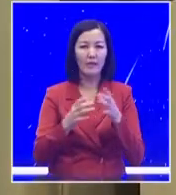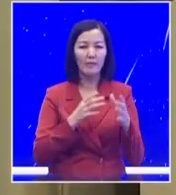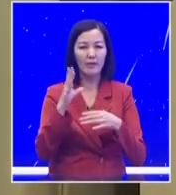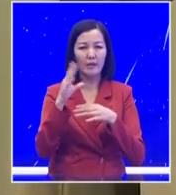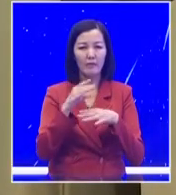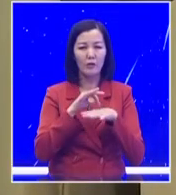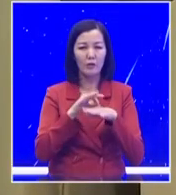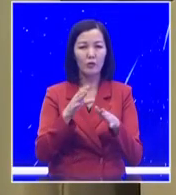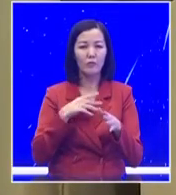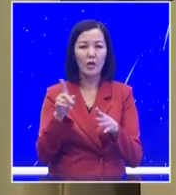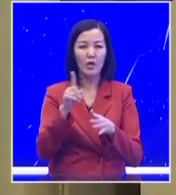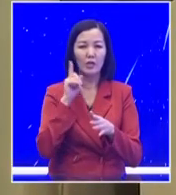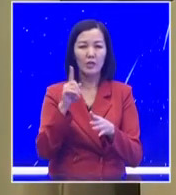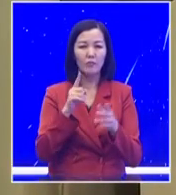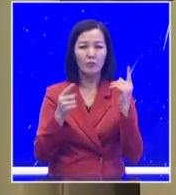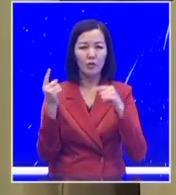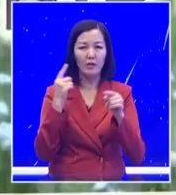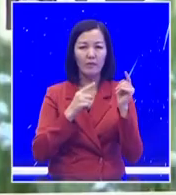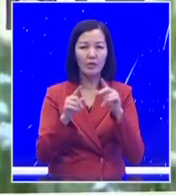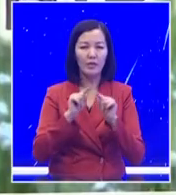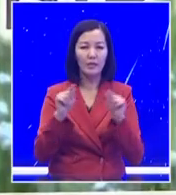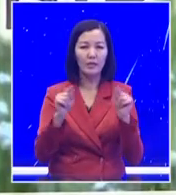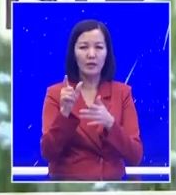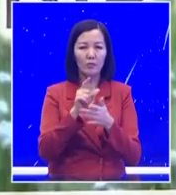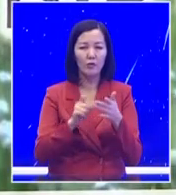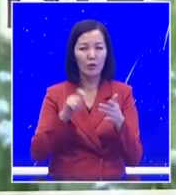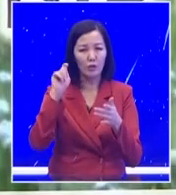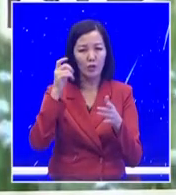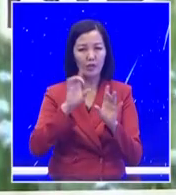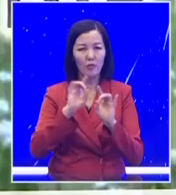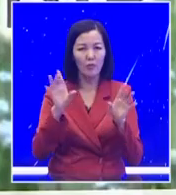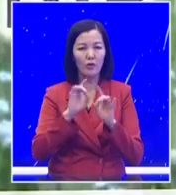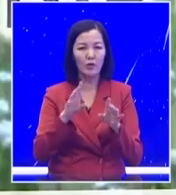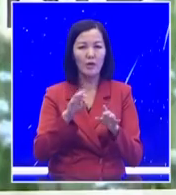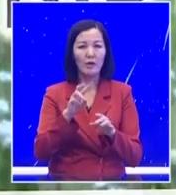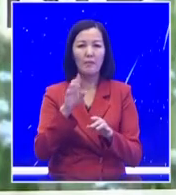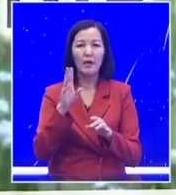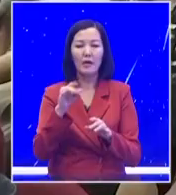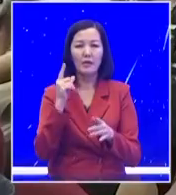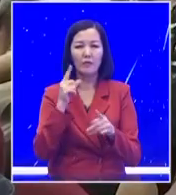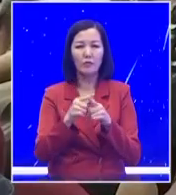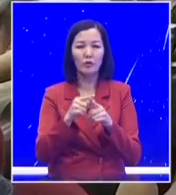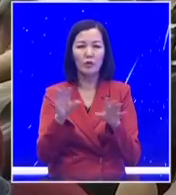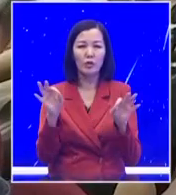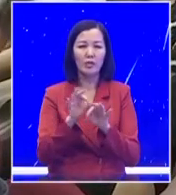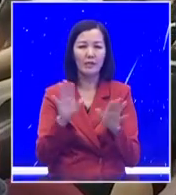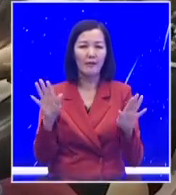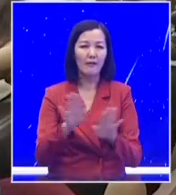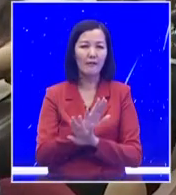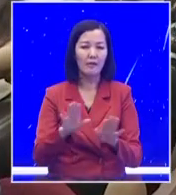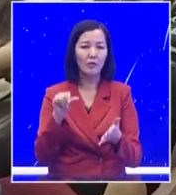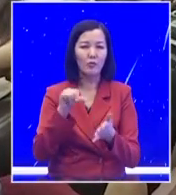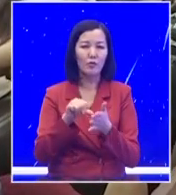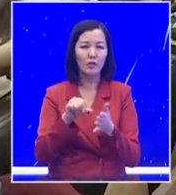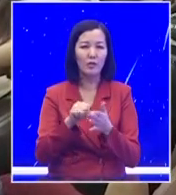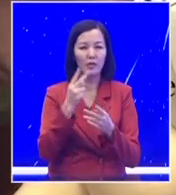кеш ұйымдастырды. Жас буын ақын шығармашылығын насихаттап, өлеңдерін жатқа оқыды. Мұқағали Мақатаев сөзіне жазған әндер орындалды.